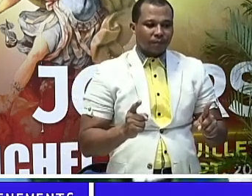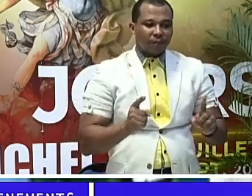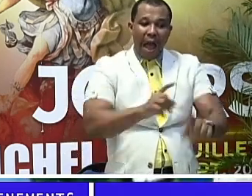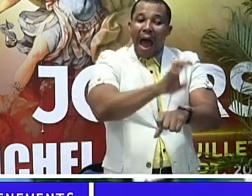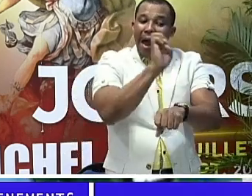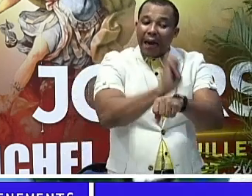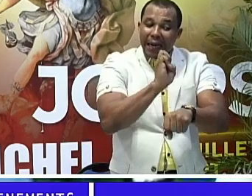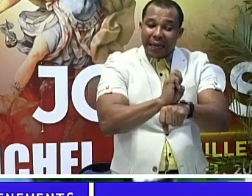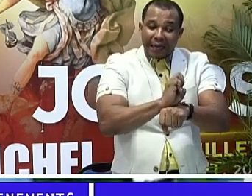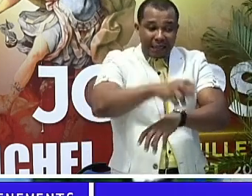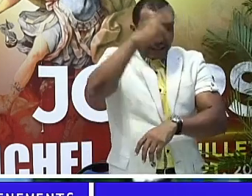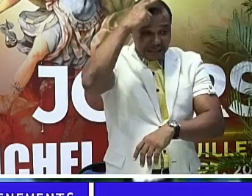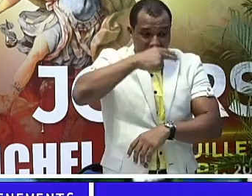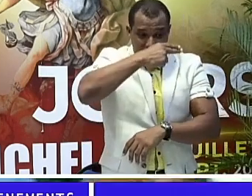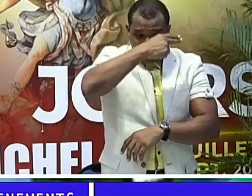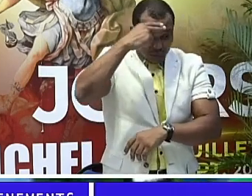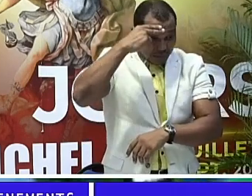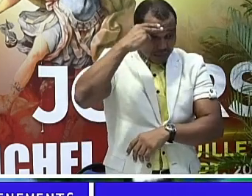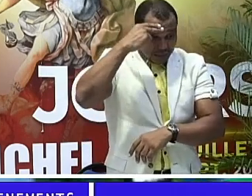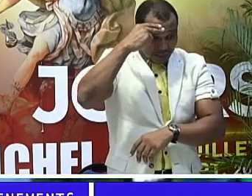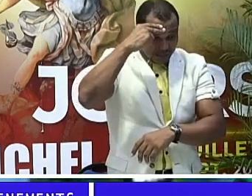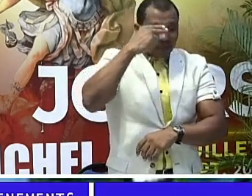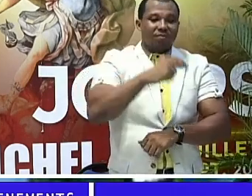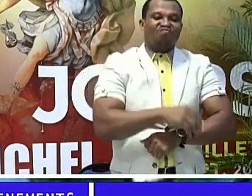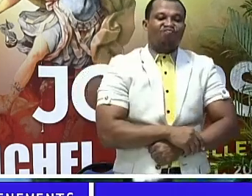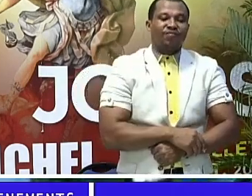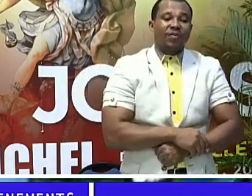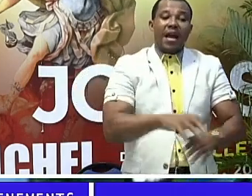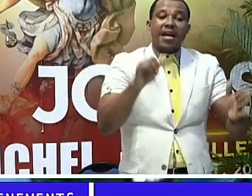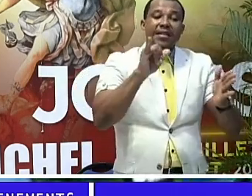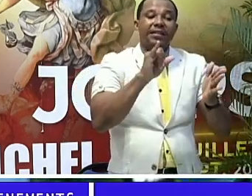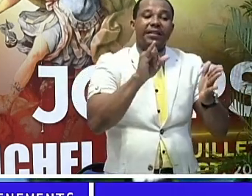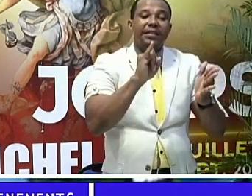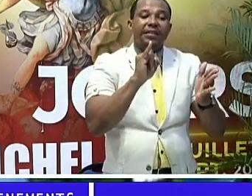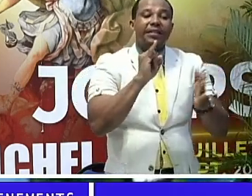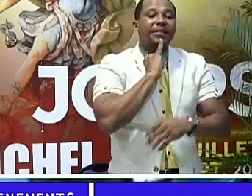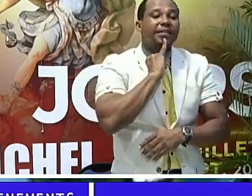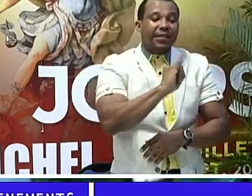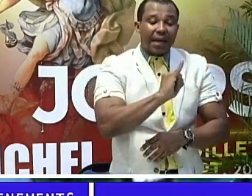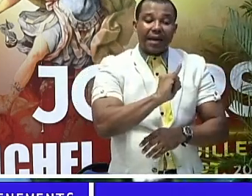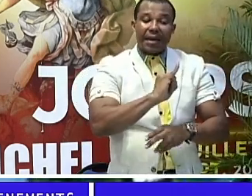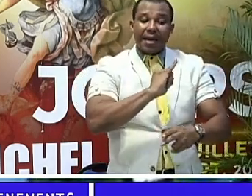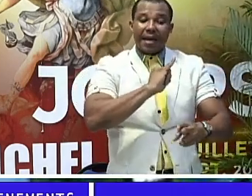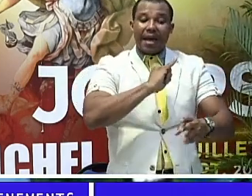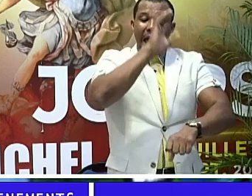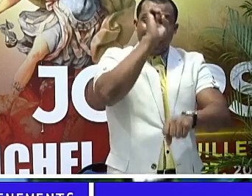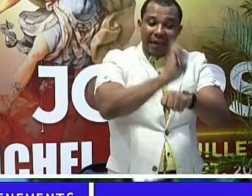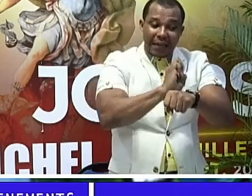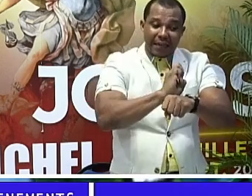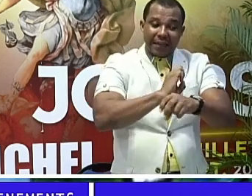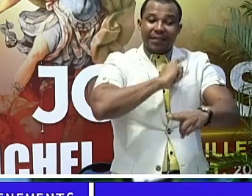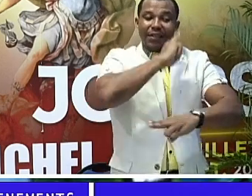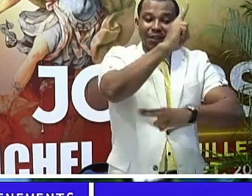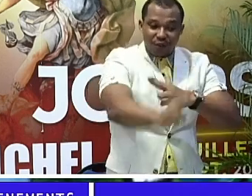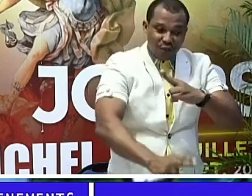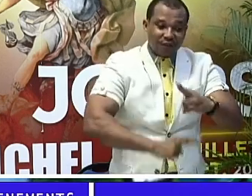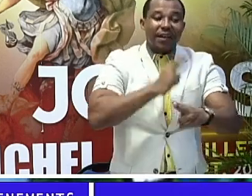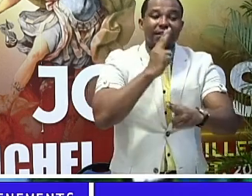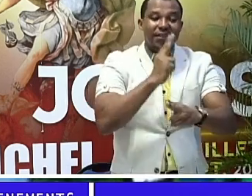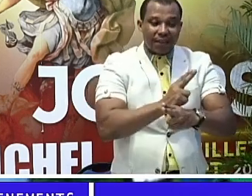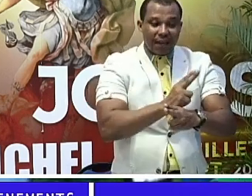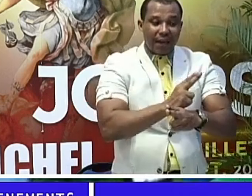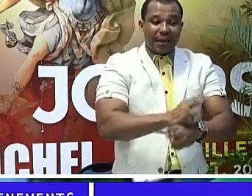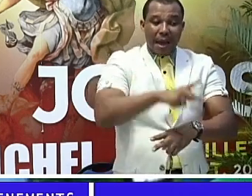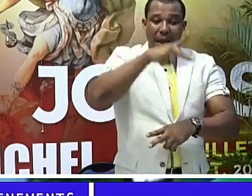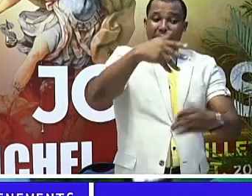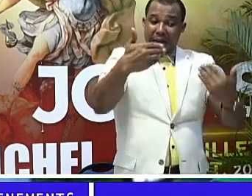L'église catholique apostolique romaine nous y a, c'est l'église universelle qui sous direction